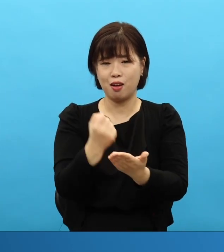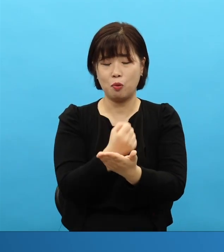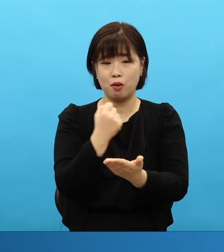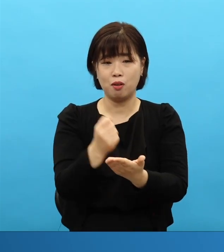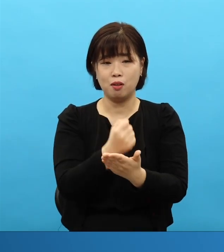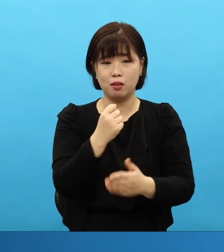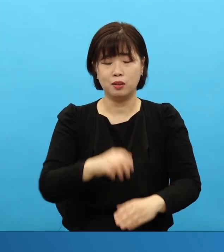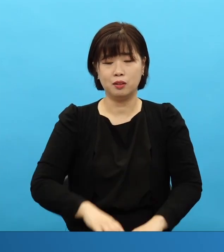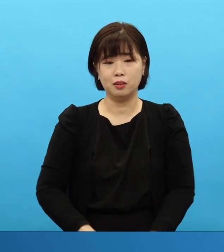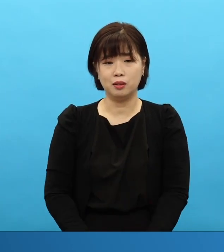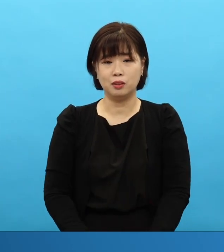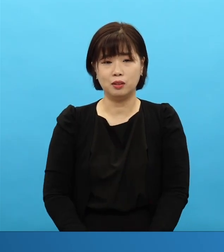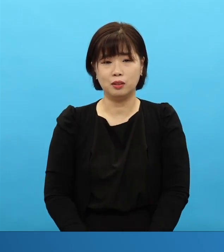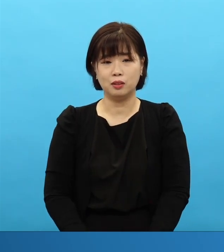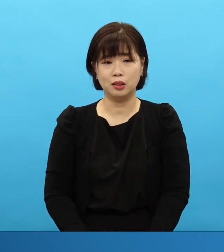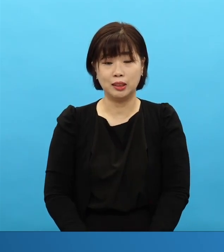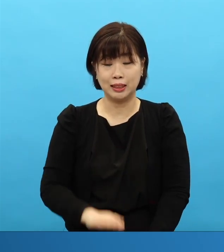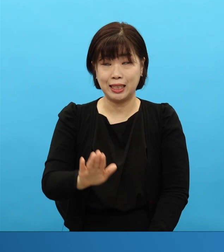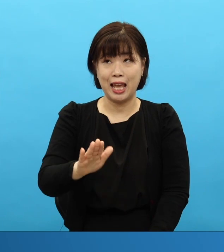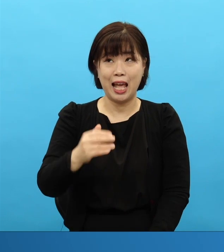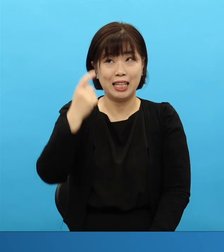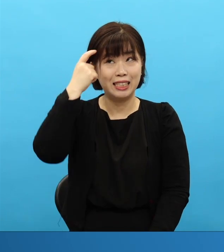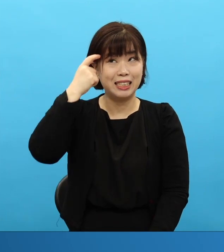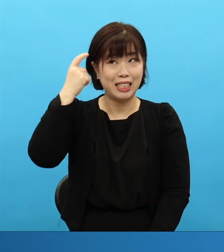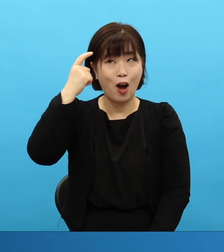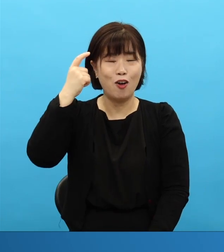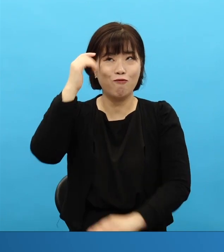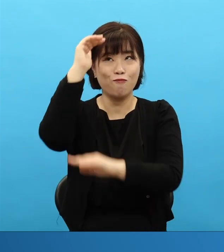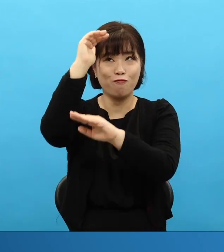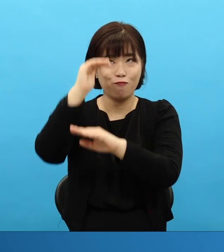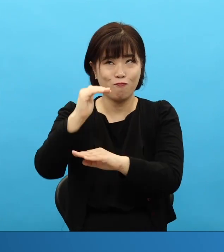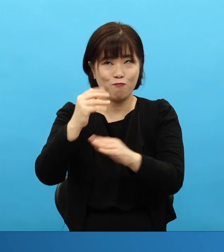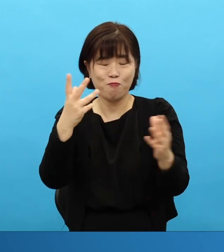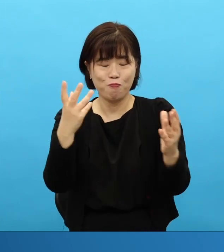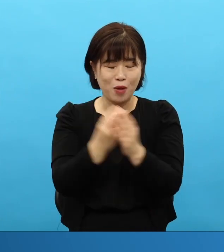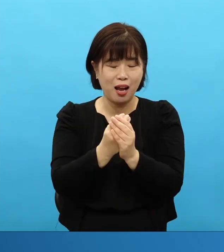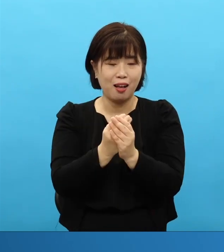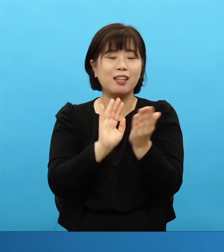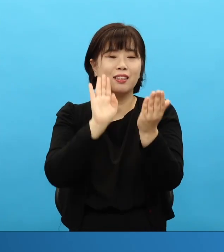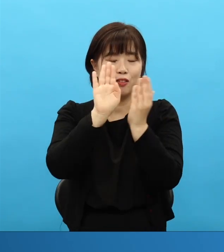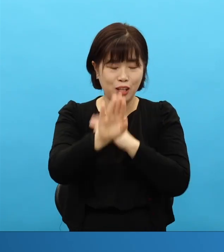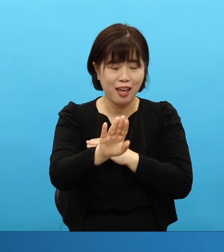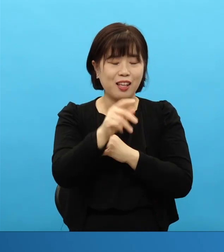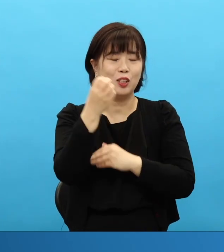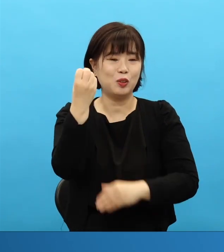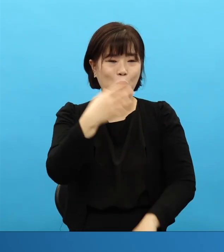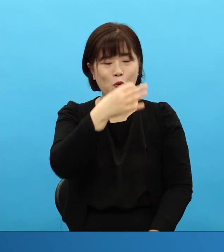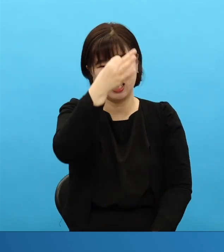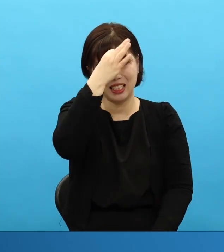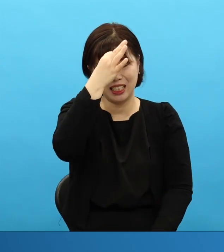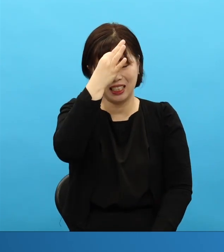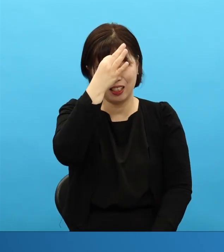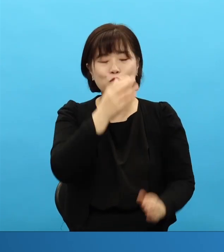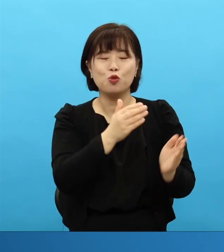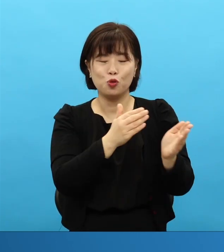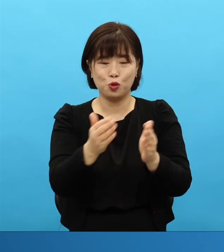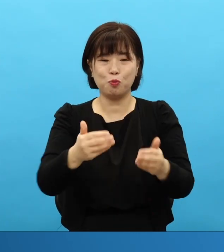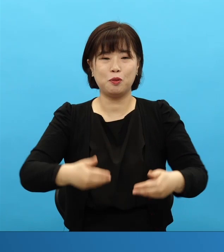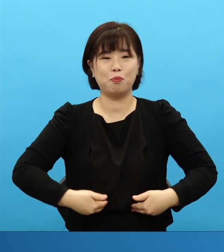그래서 기능적인 부분들만 준비되면은 진짜 237 5촌 종족 살릴 수 있는